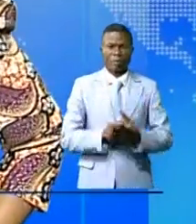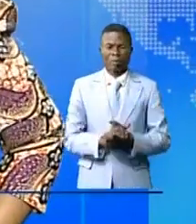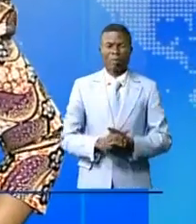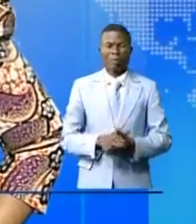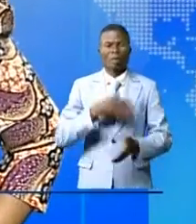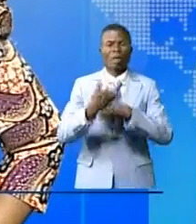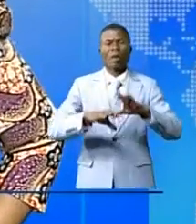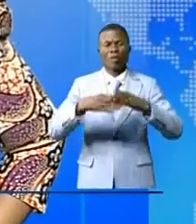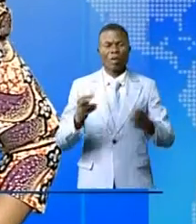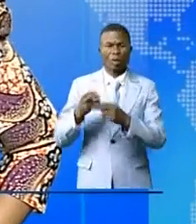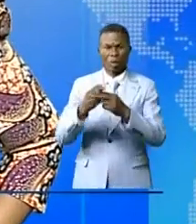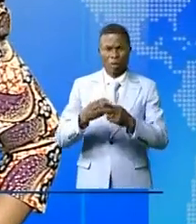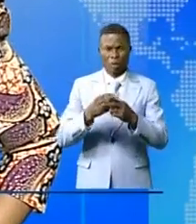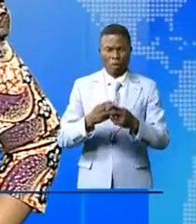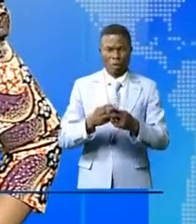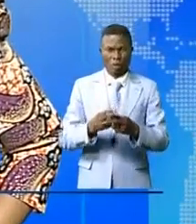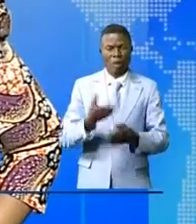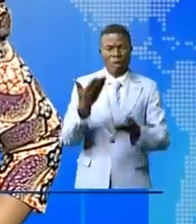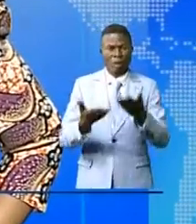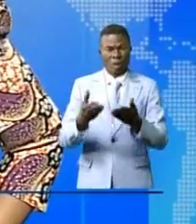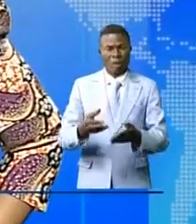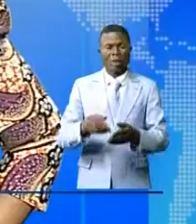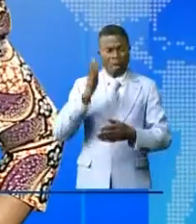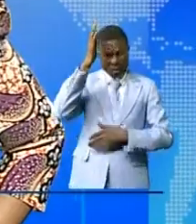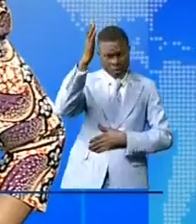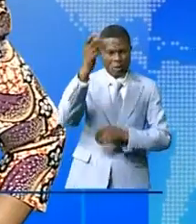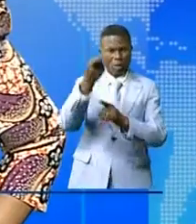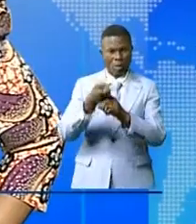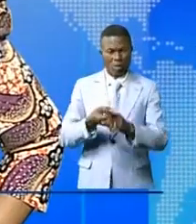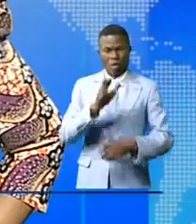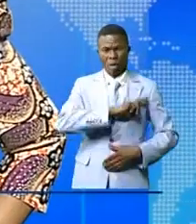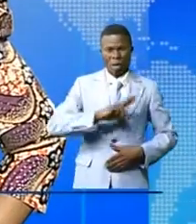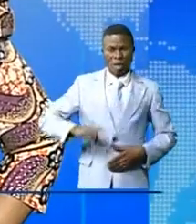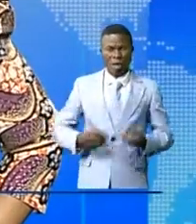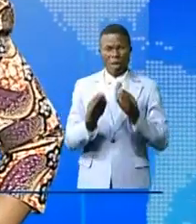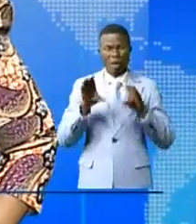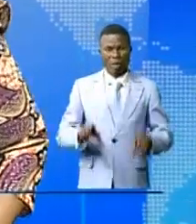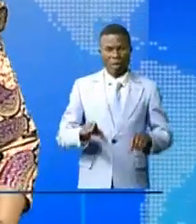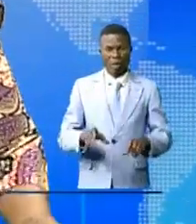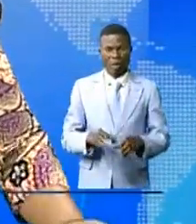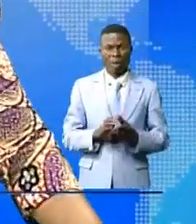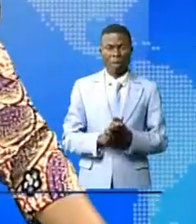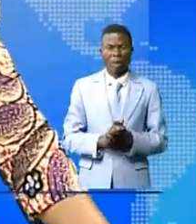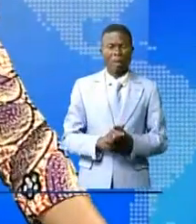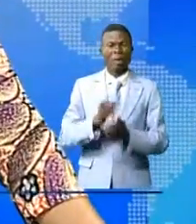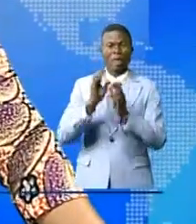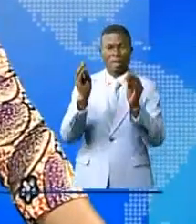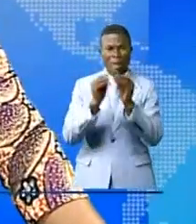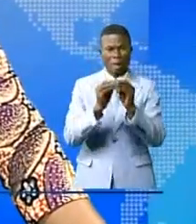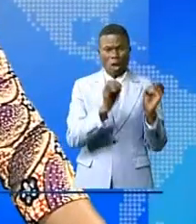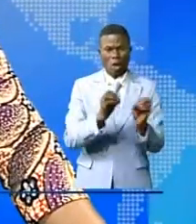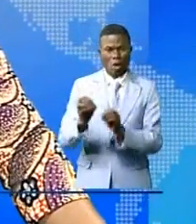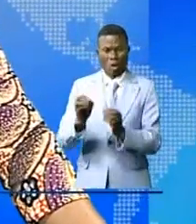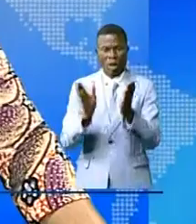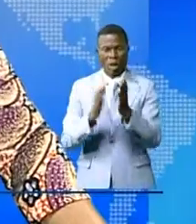Comment assurer la sécurité de Pape François qui sera dans le tout prochain mois en République démocratique du Congo? Eh bien, une table ronde est organisée à